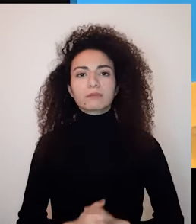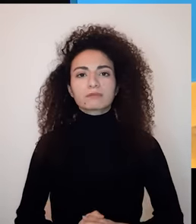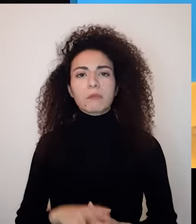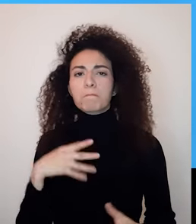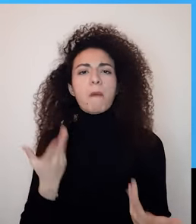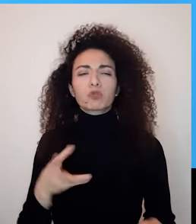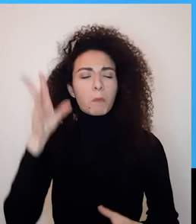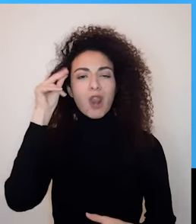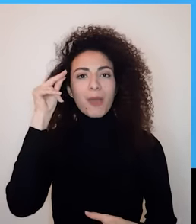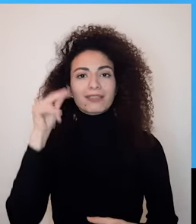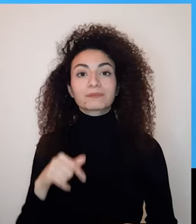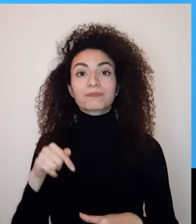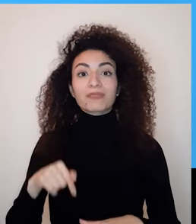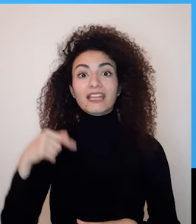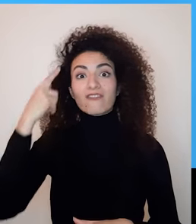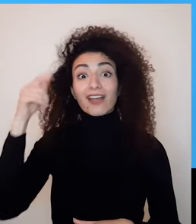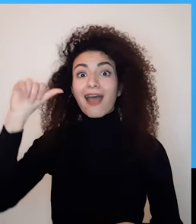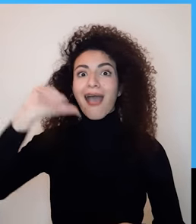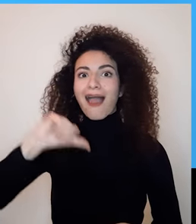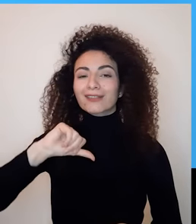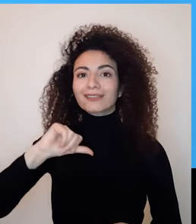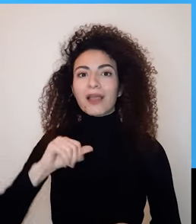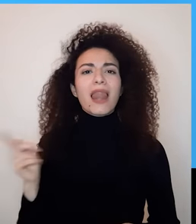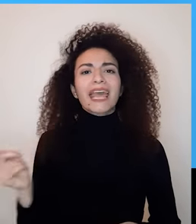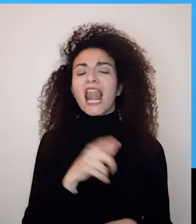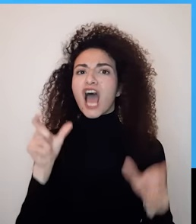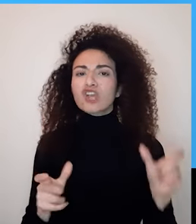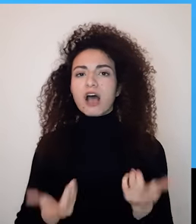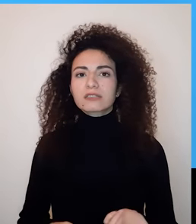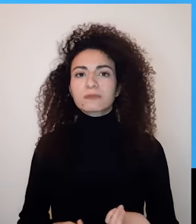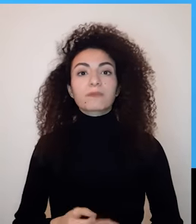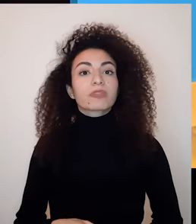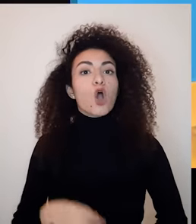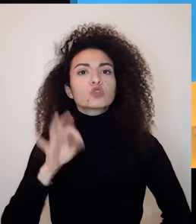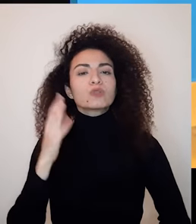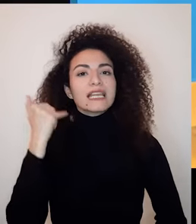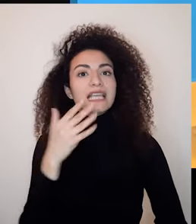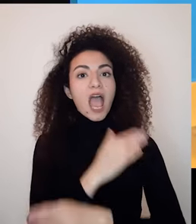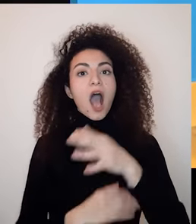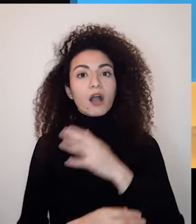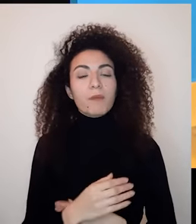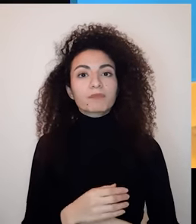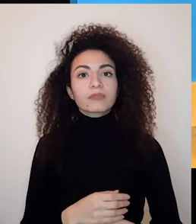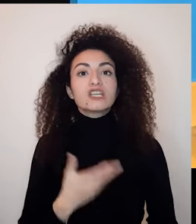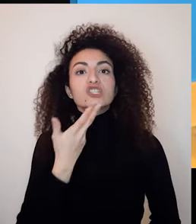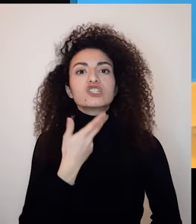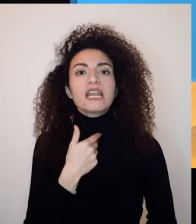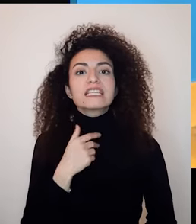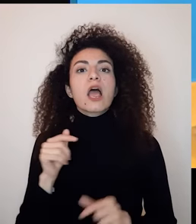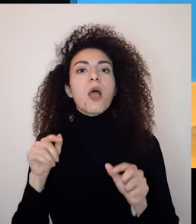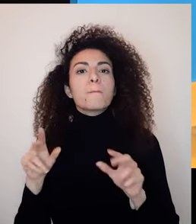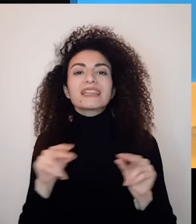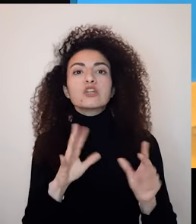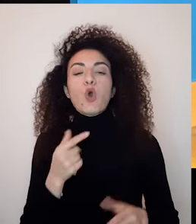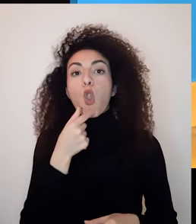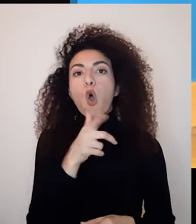طبيعية وعفوية. هذا معتقد مضر لجميع الناس وبشكل خاص لنساء ذوات الإعاقة، لأن الجنس بالعمق هو لغة